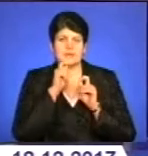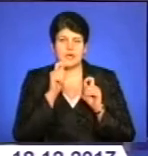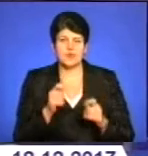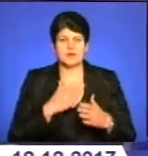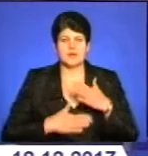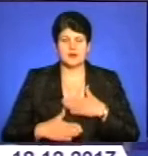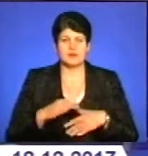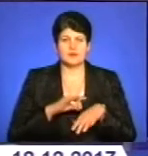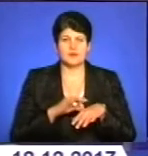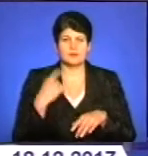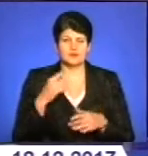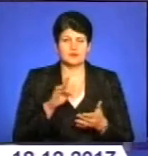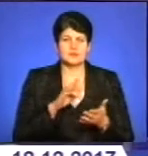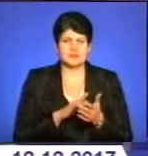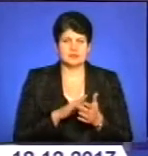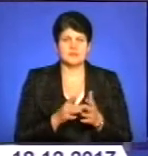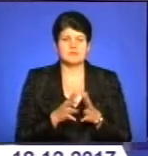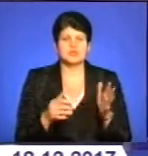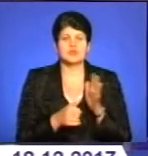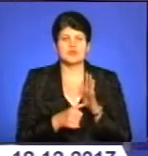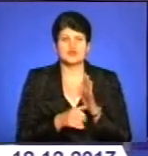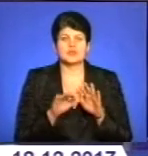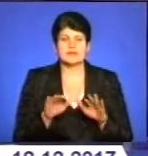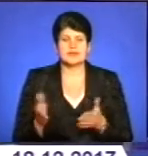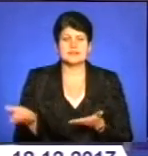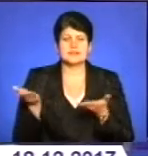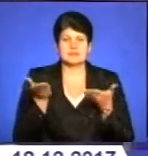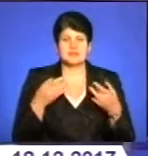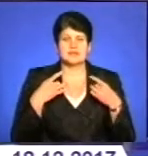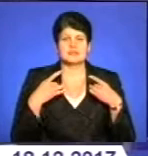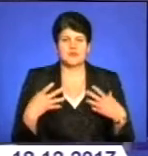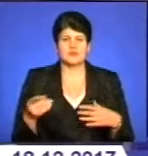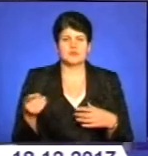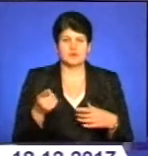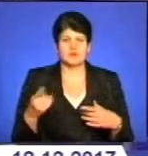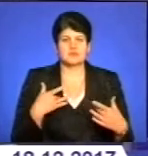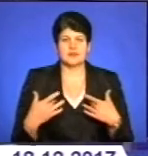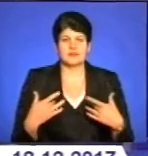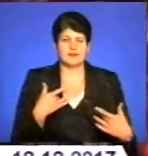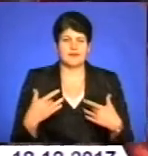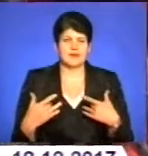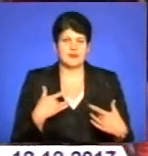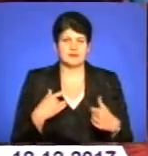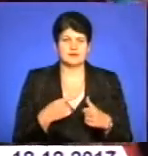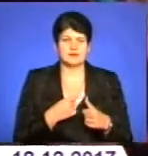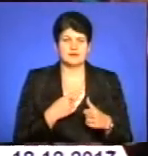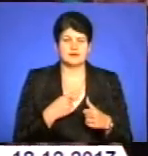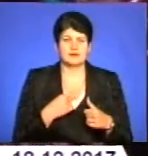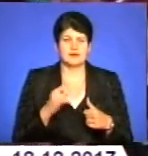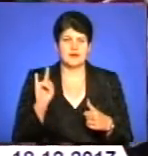Понад 600 діток пільгових категорій з усього краю запросили на свято у Тернопільський академічний обласний театр актора і